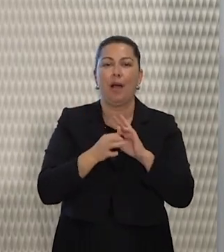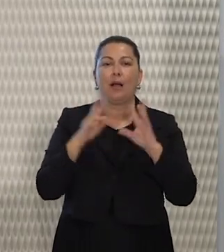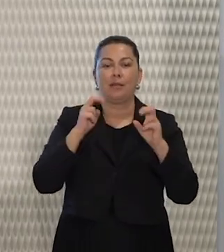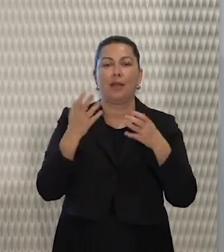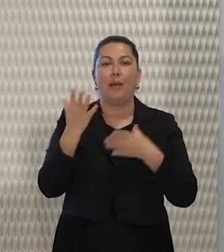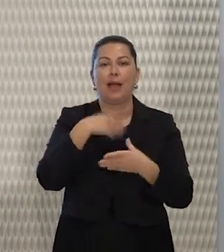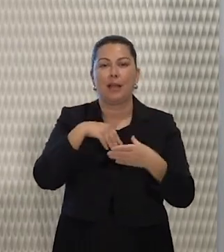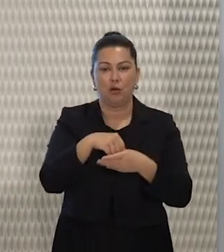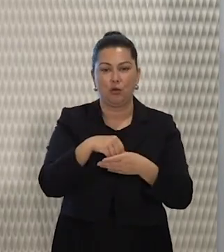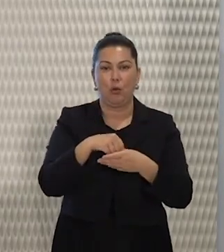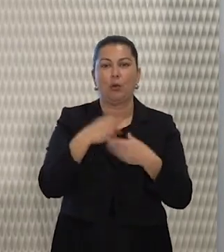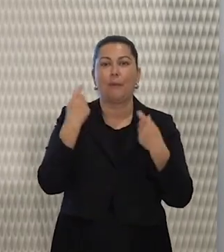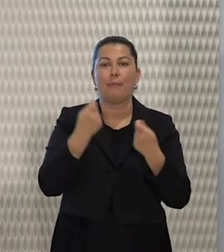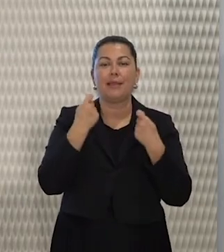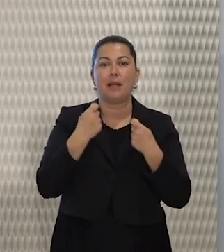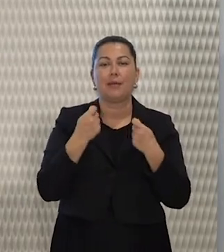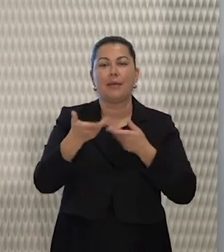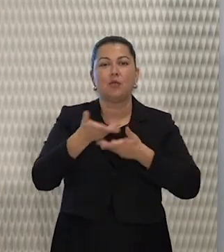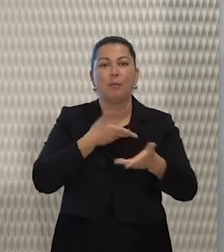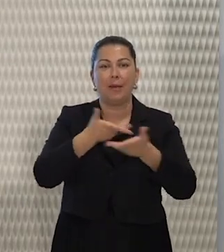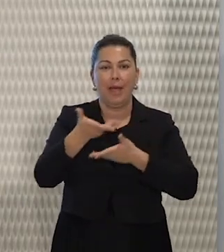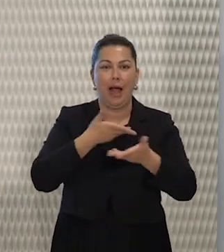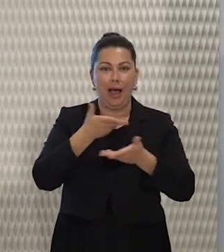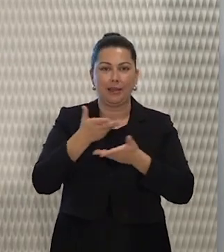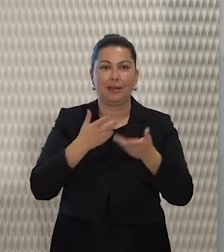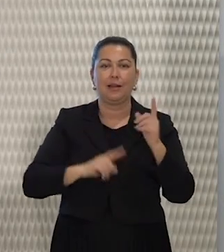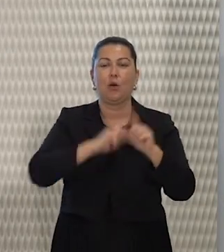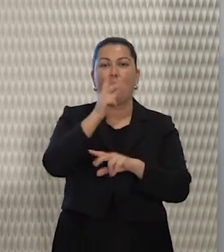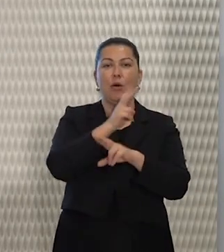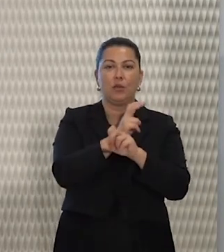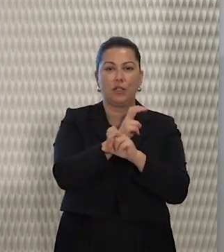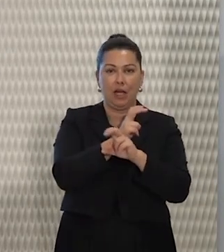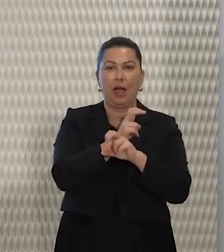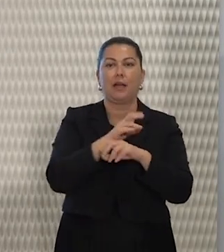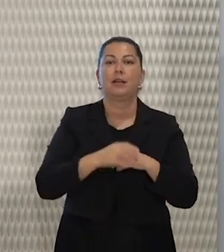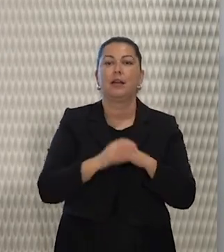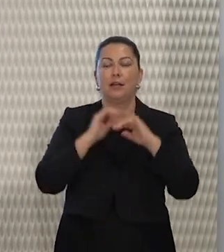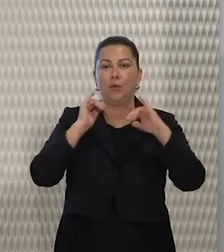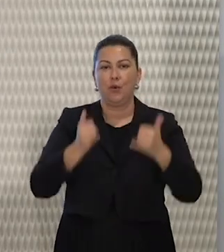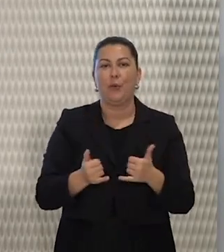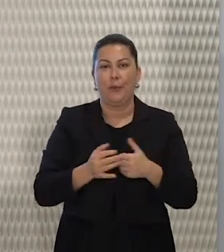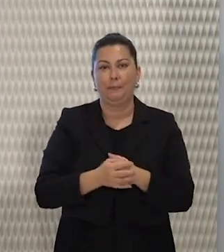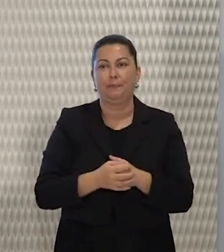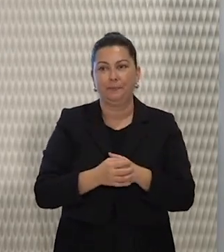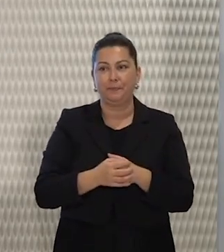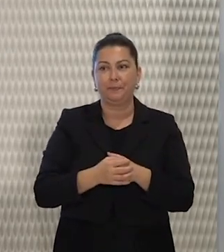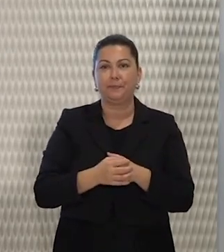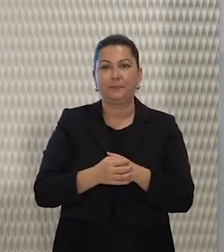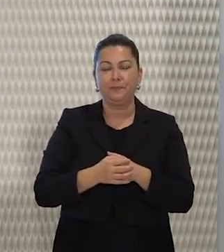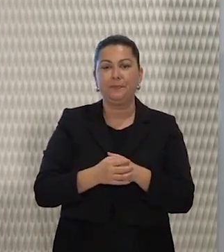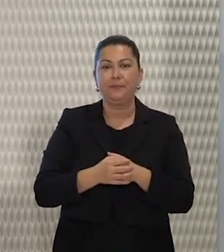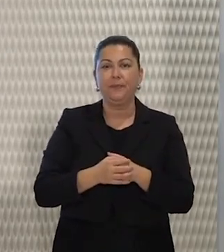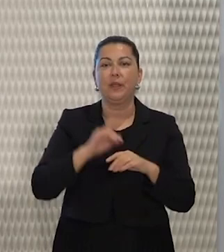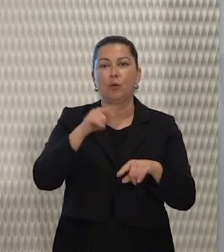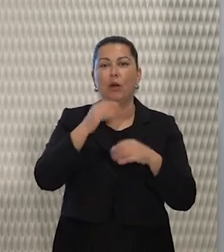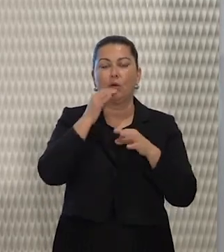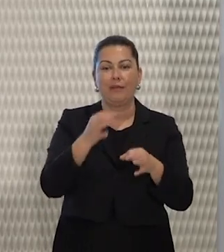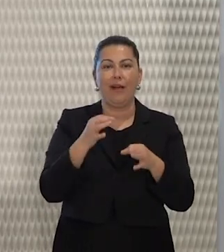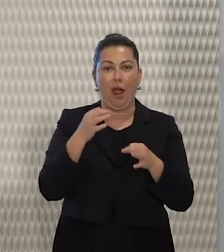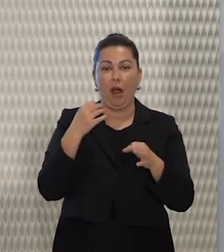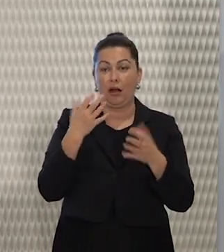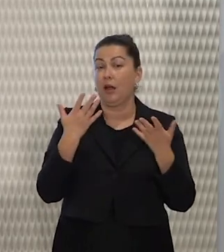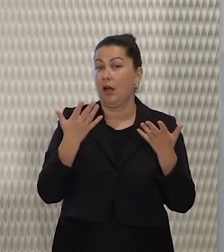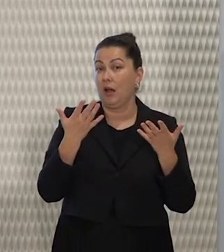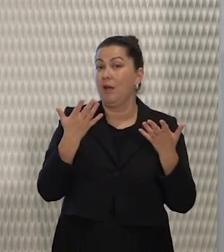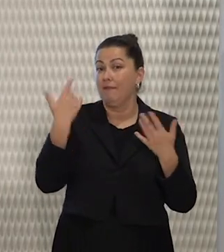ist, Betriebe zu beraten in Oberösterreich. Und die Frage ist ja auch